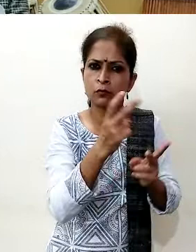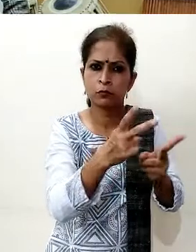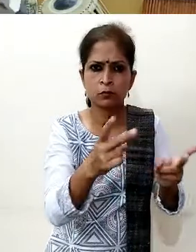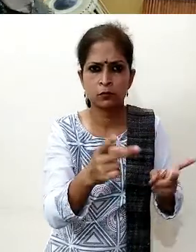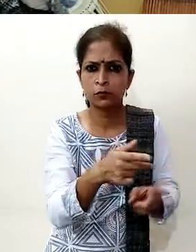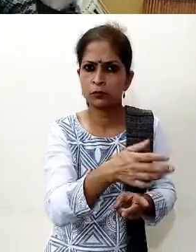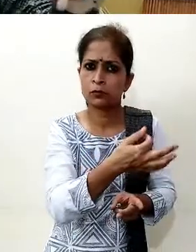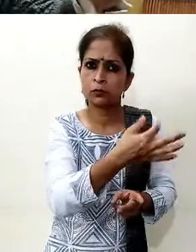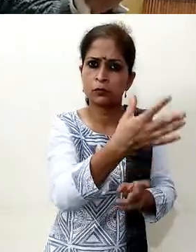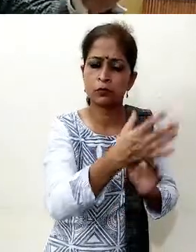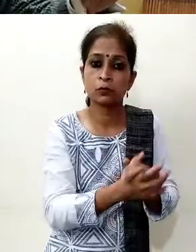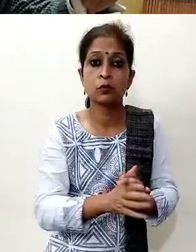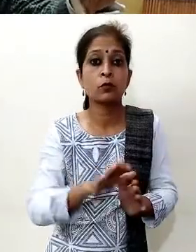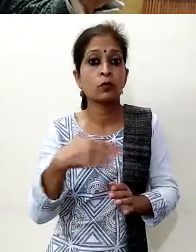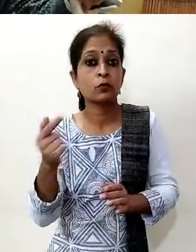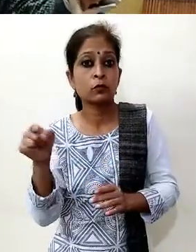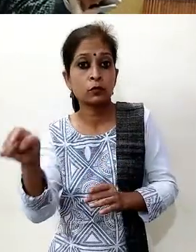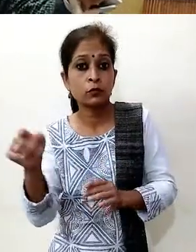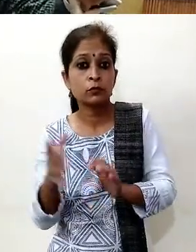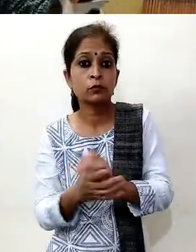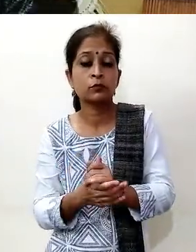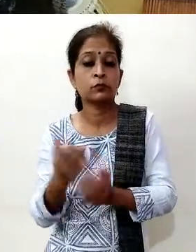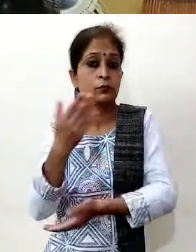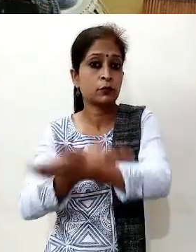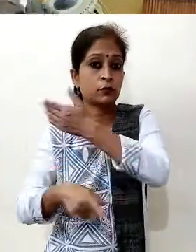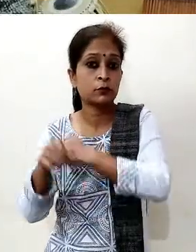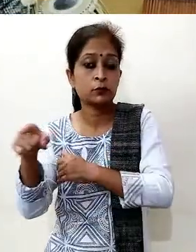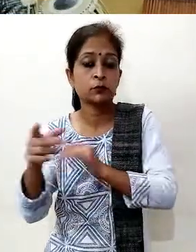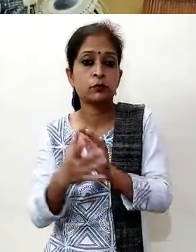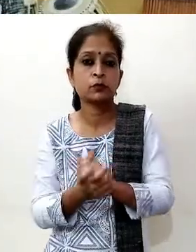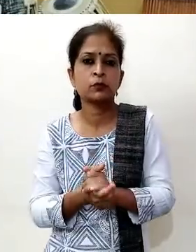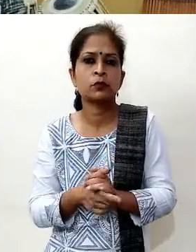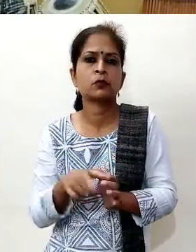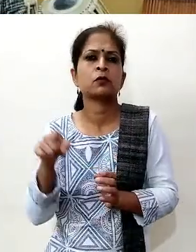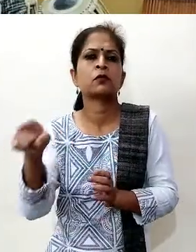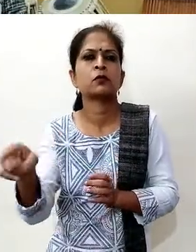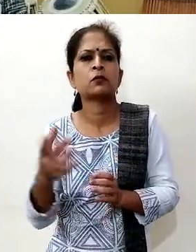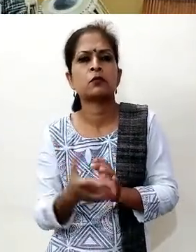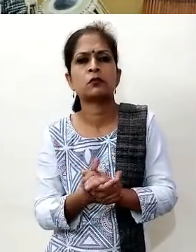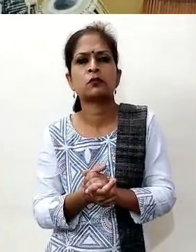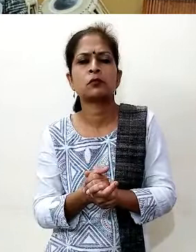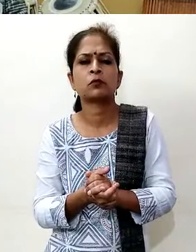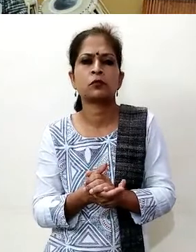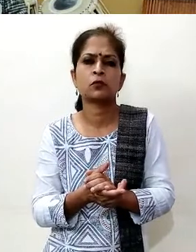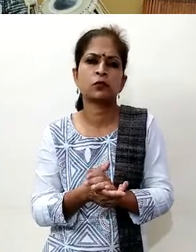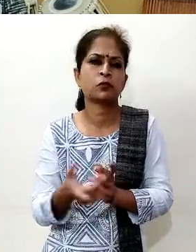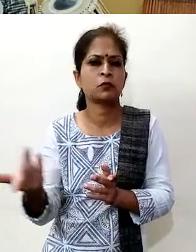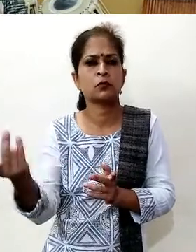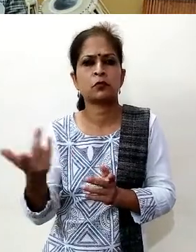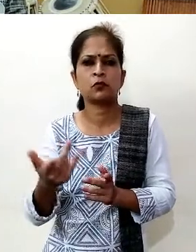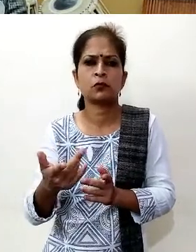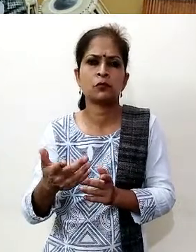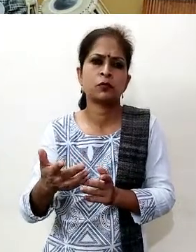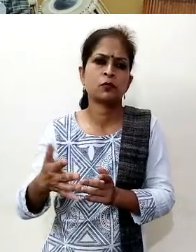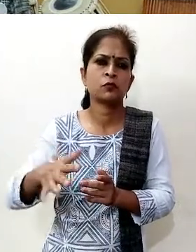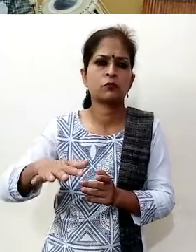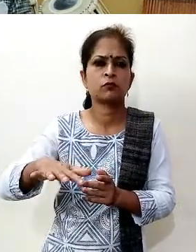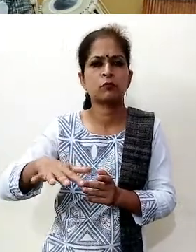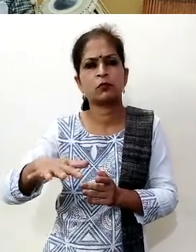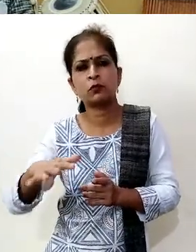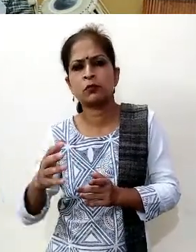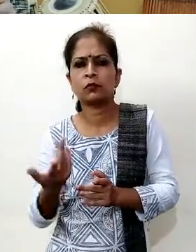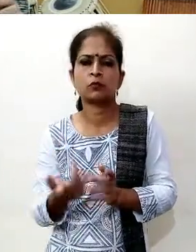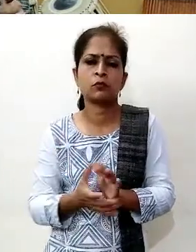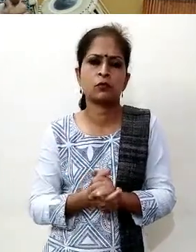और इधर दिव्यांगता उस वर्ग को दर्शाता है जो कि किसी न किसी मामले में तथाकथित समाज